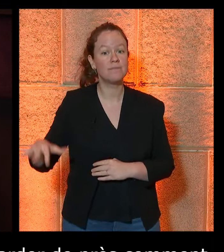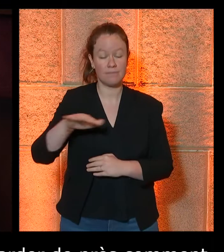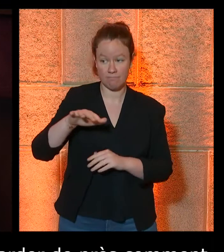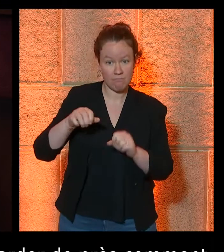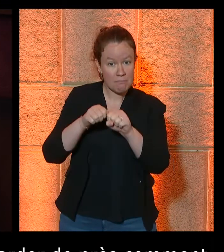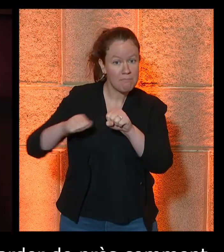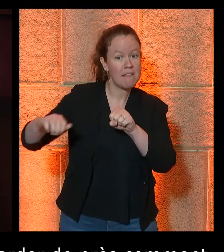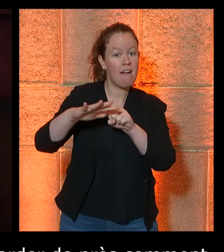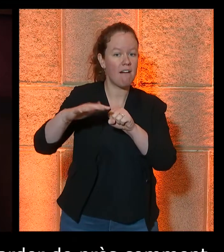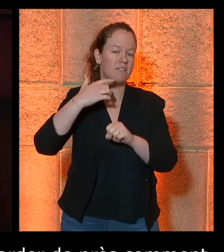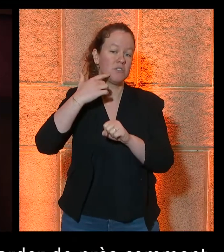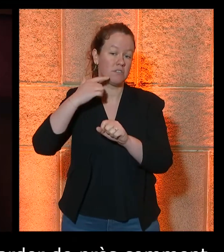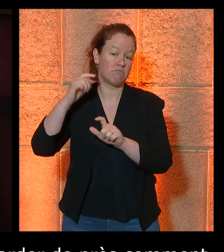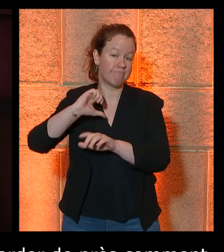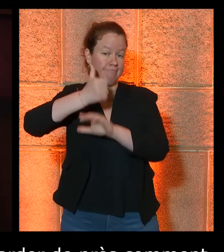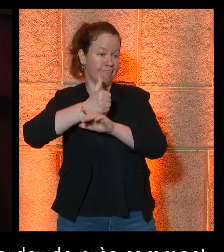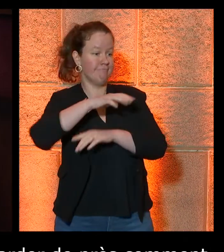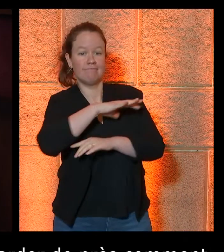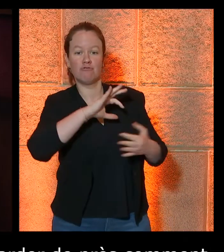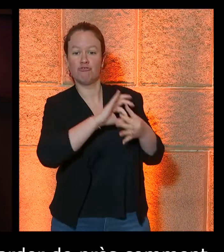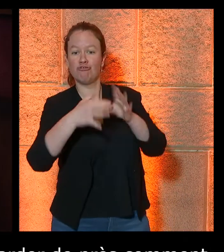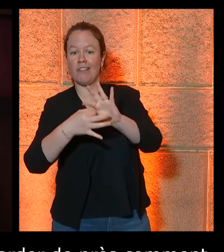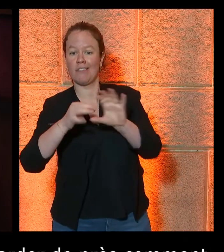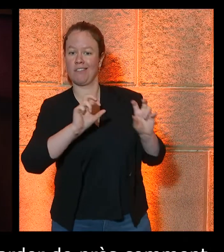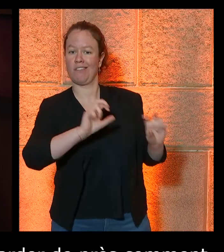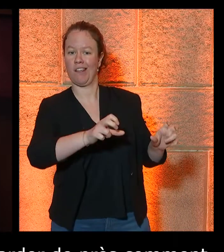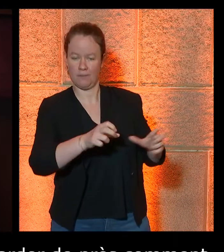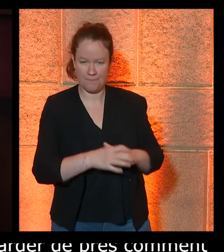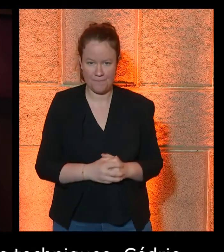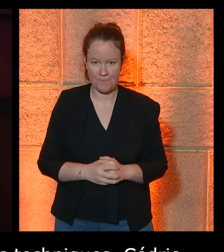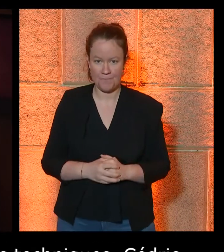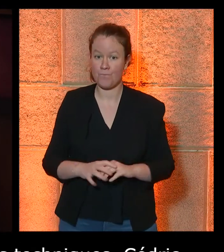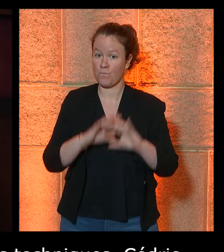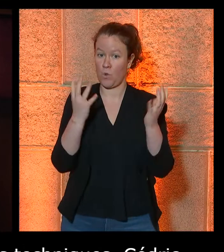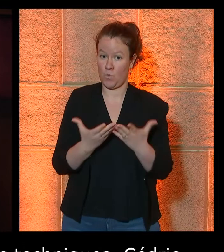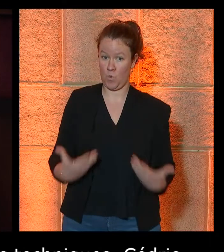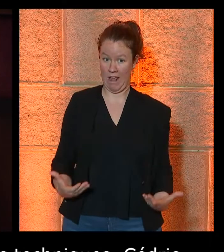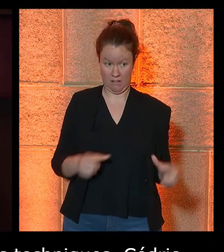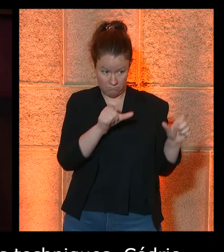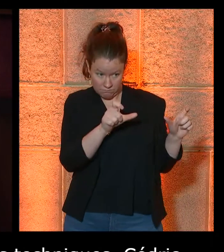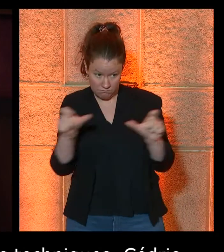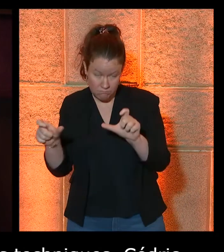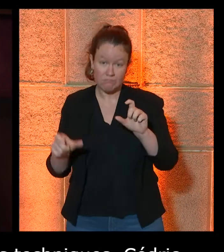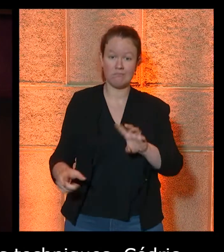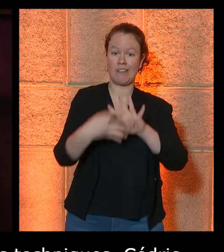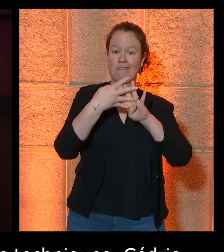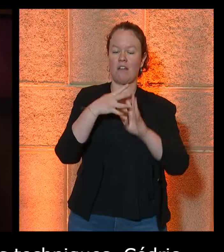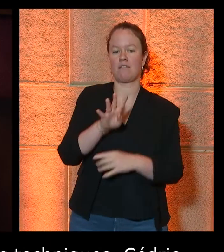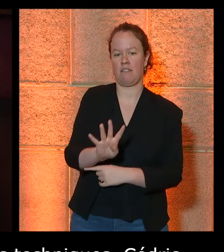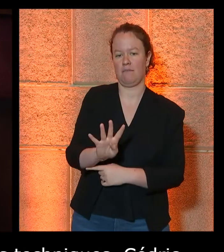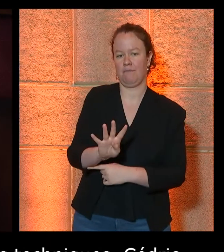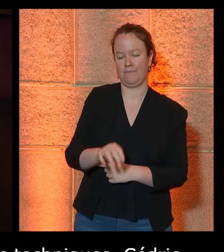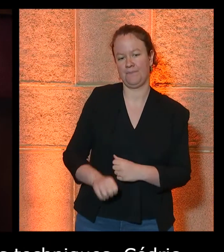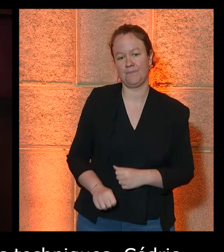télévision, aujourd'hui, ça va être structuré autour de 4 critères. Donc, les 4 critères sont